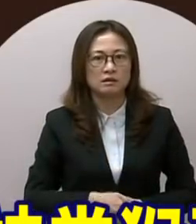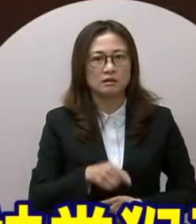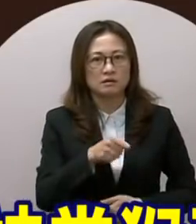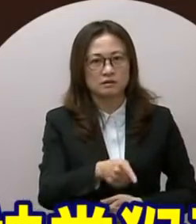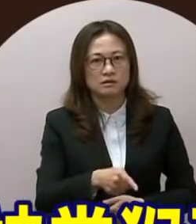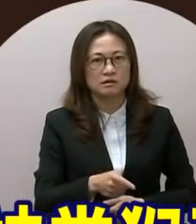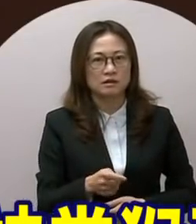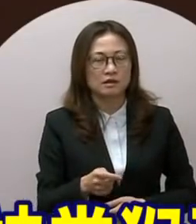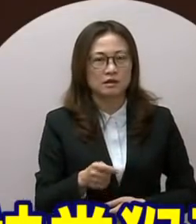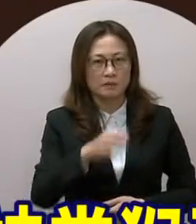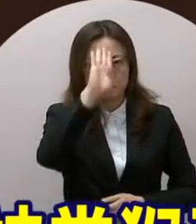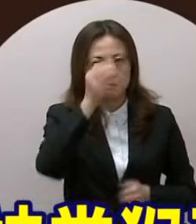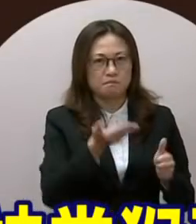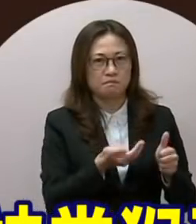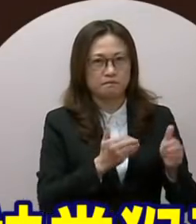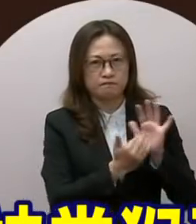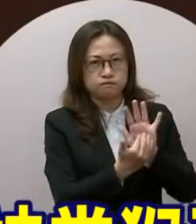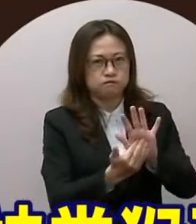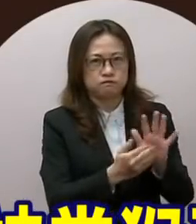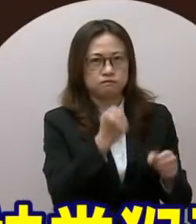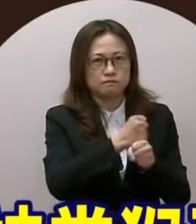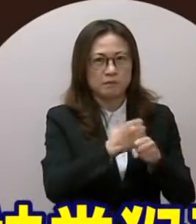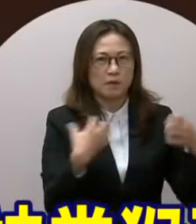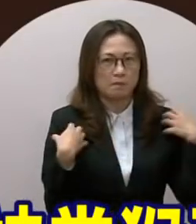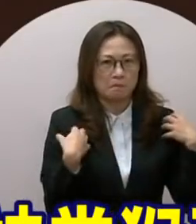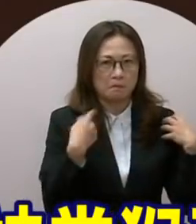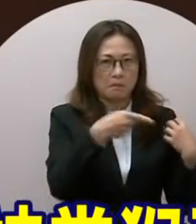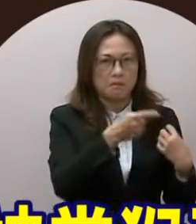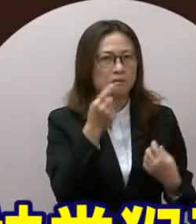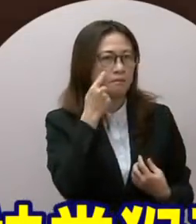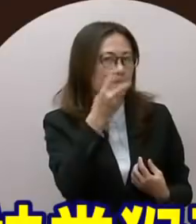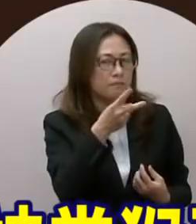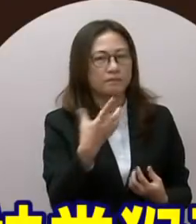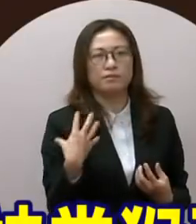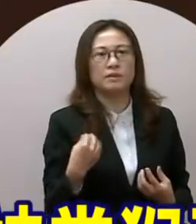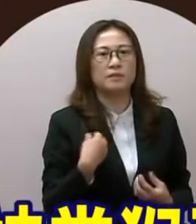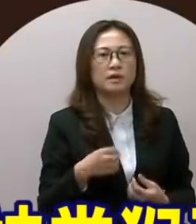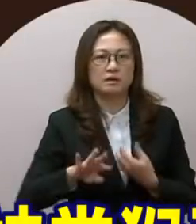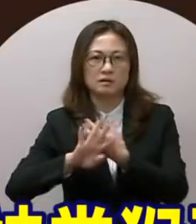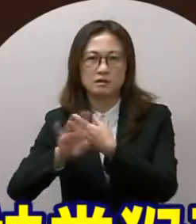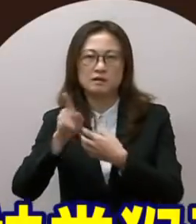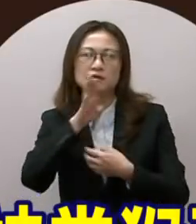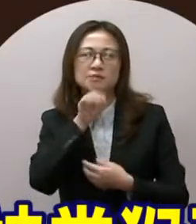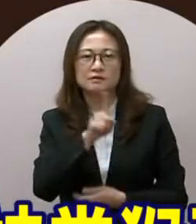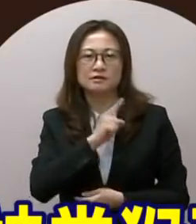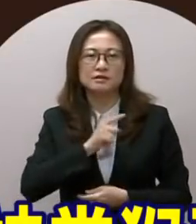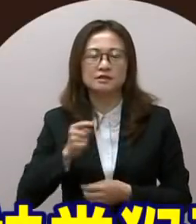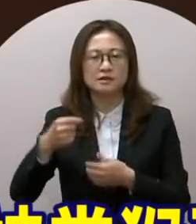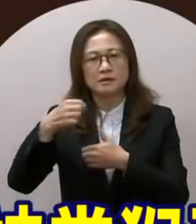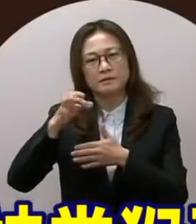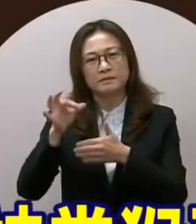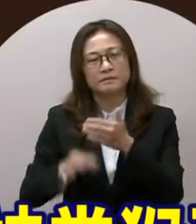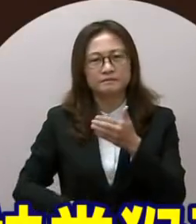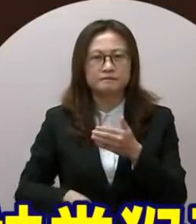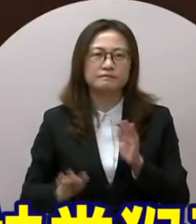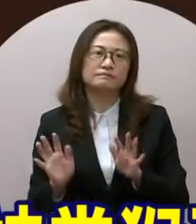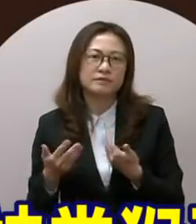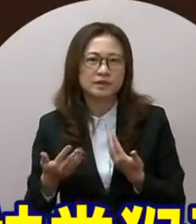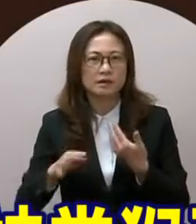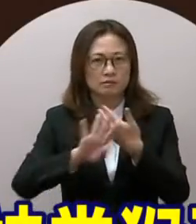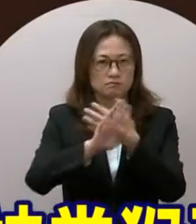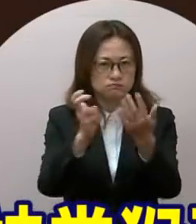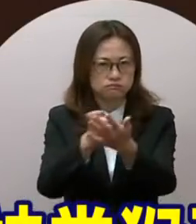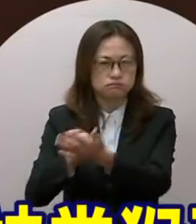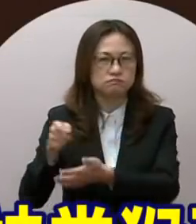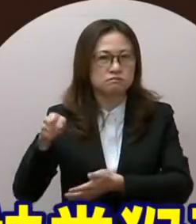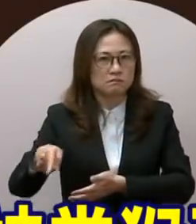防疫英雄，另外一个是严以律他、宽以待己的双标指挥官，丑闻接二连三被揪